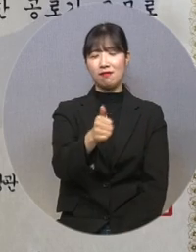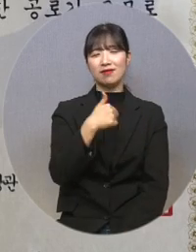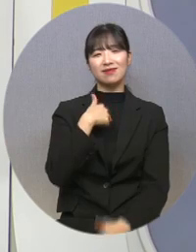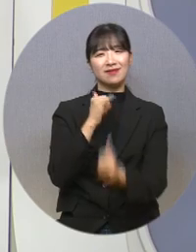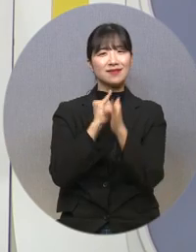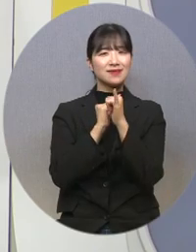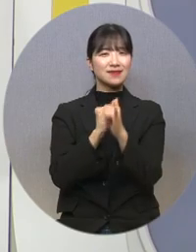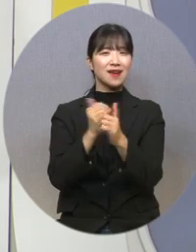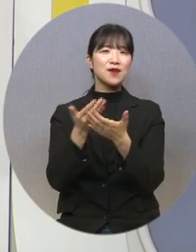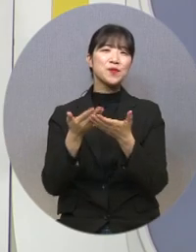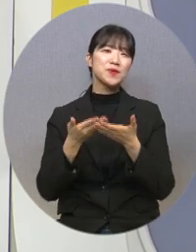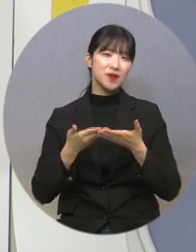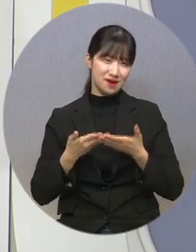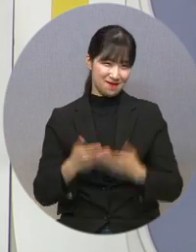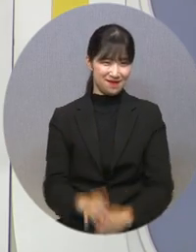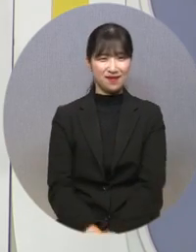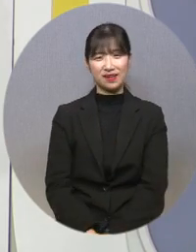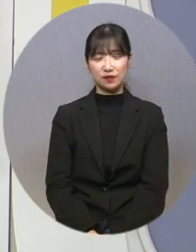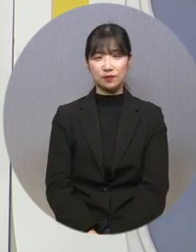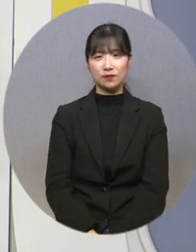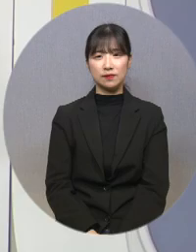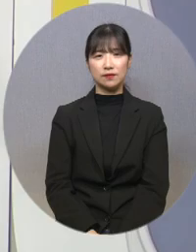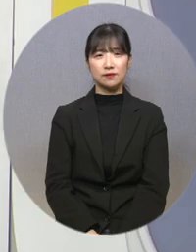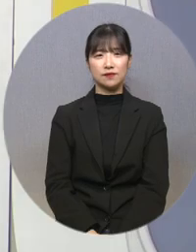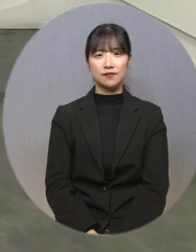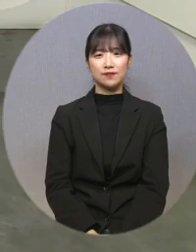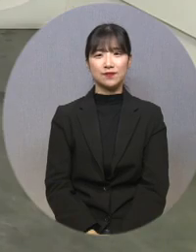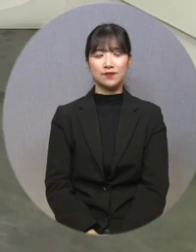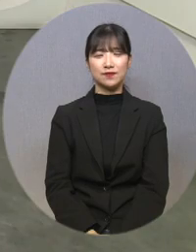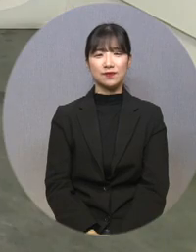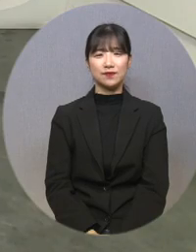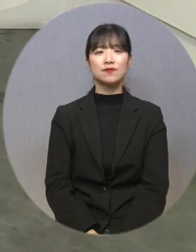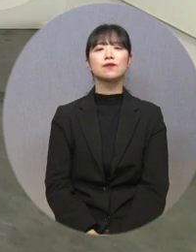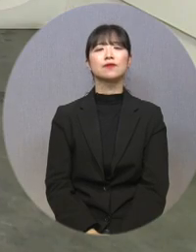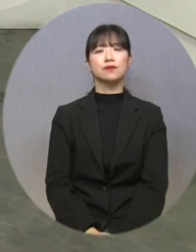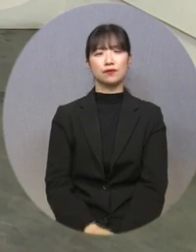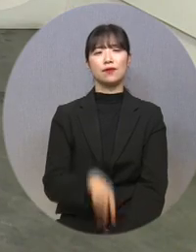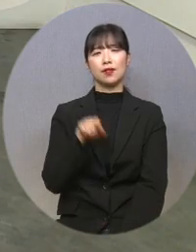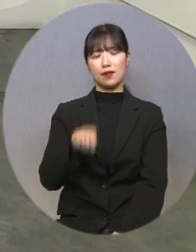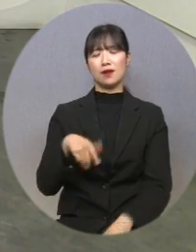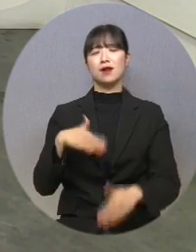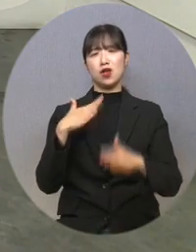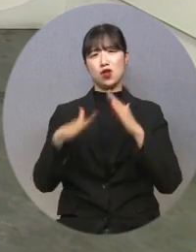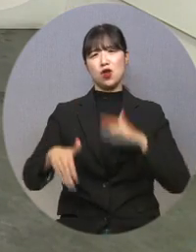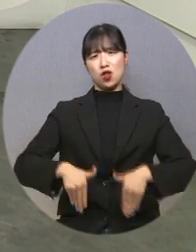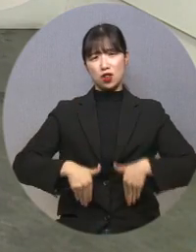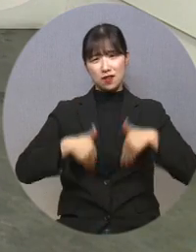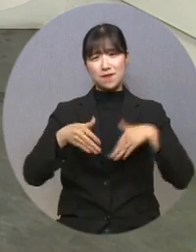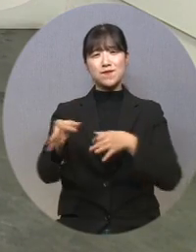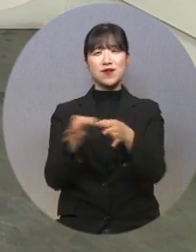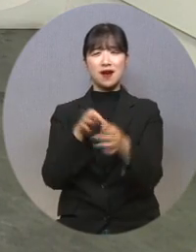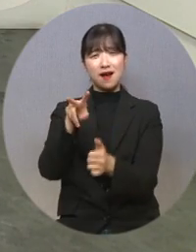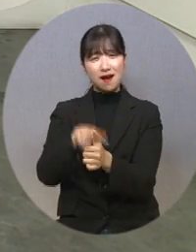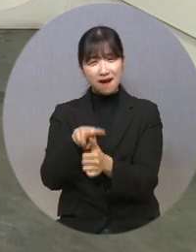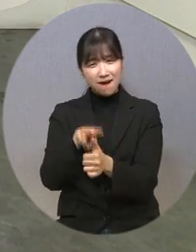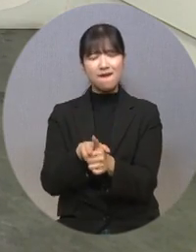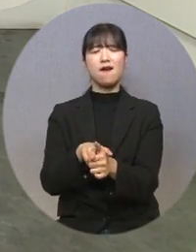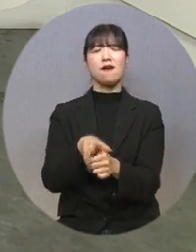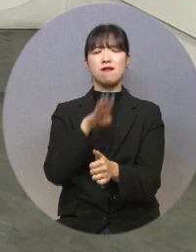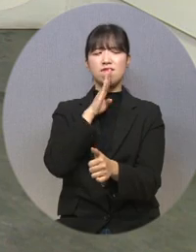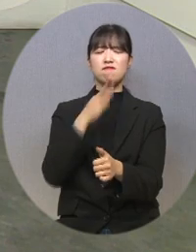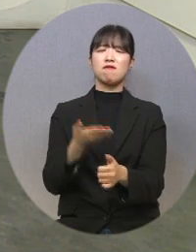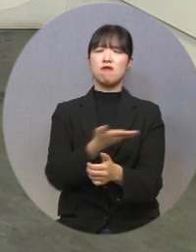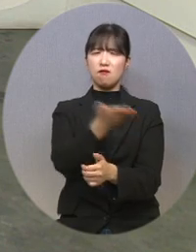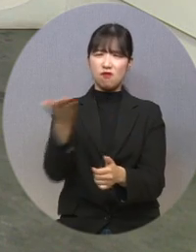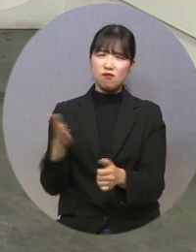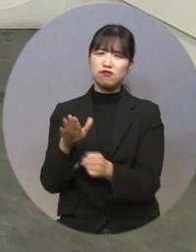장관님께서 상 주셨죠. 아, 그래요? 네. 예, 남도장터가 여러분께 뜨거운 사랑을 받은 것은